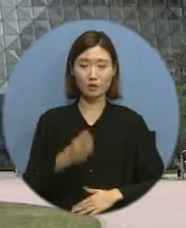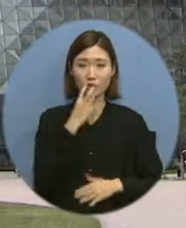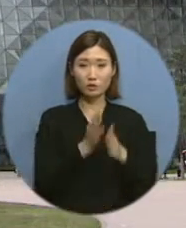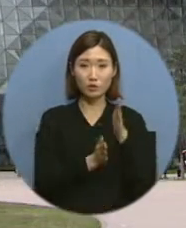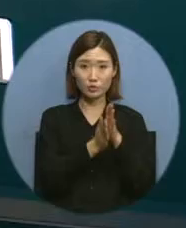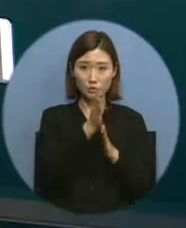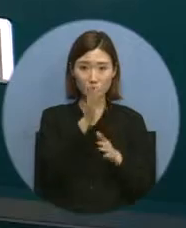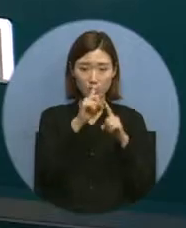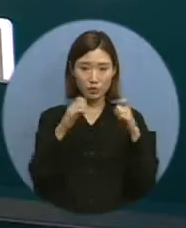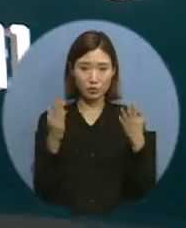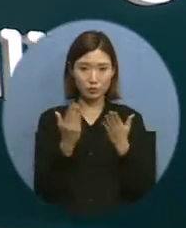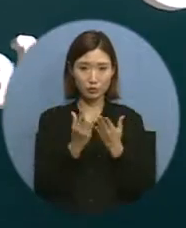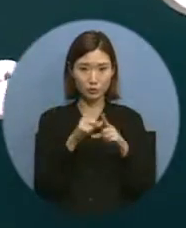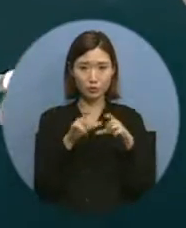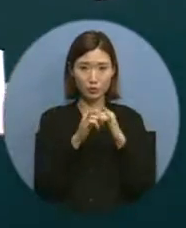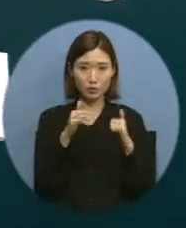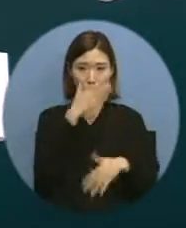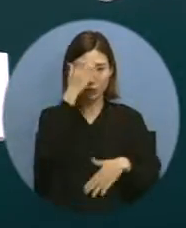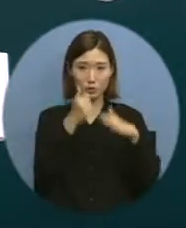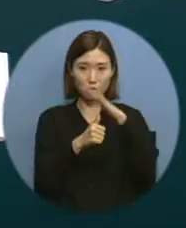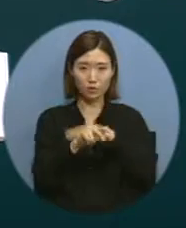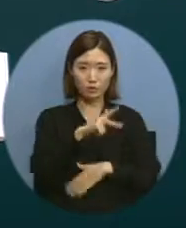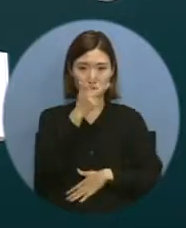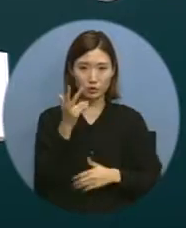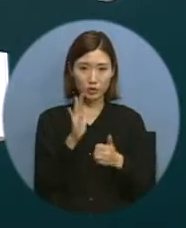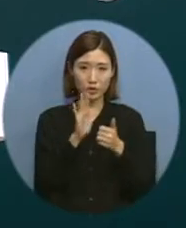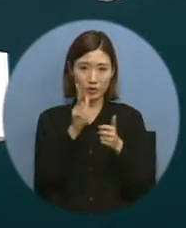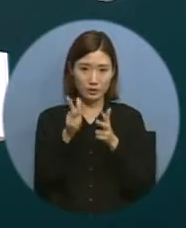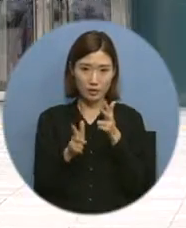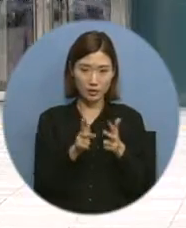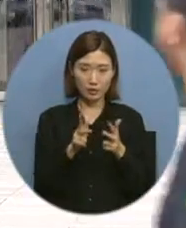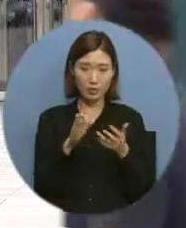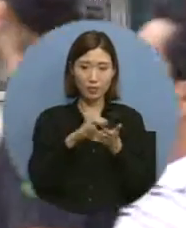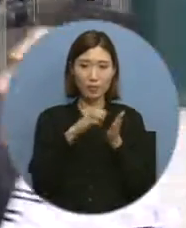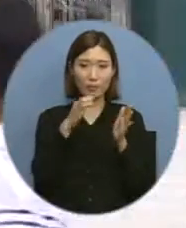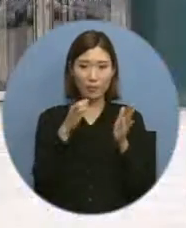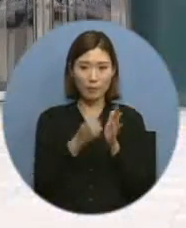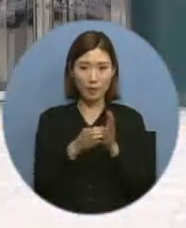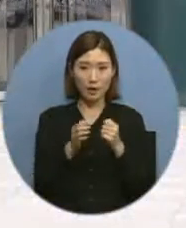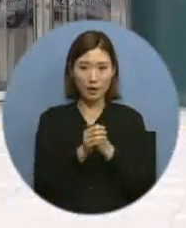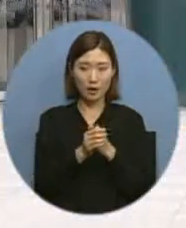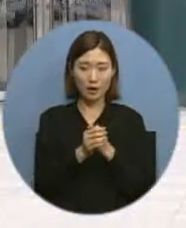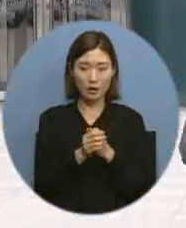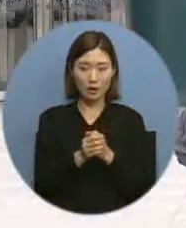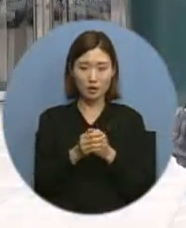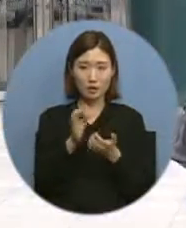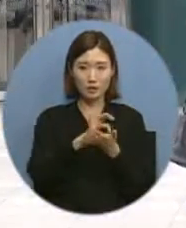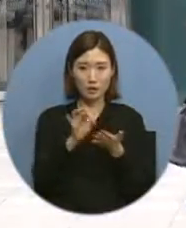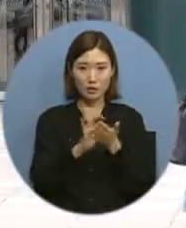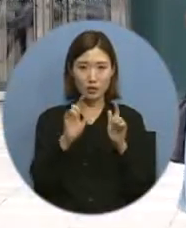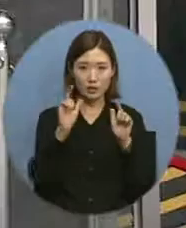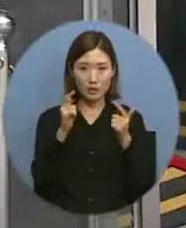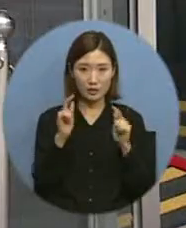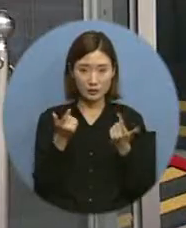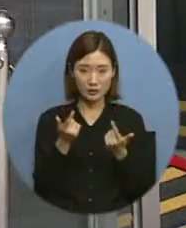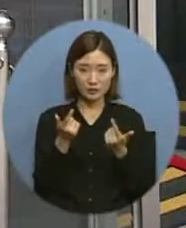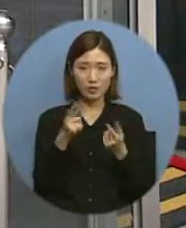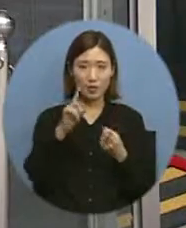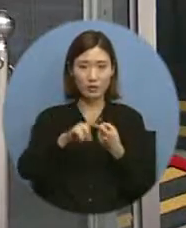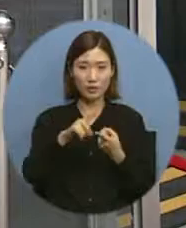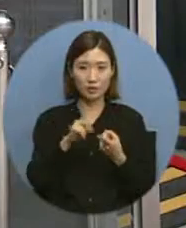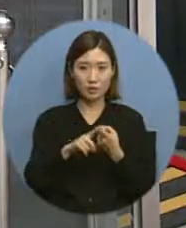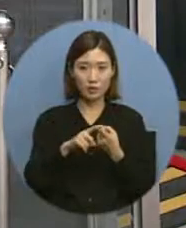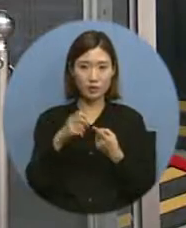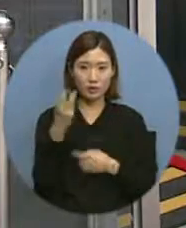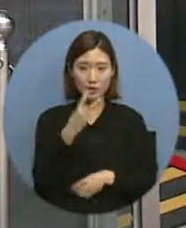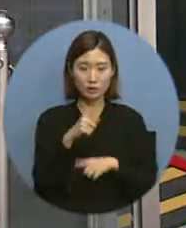서울시는 성북구민들이 청소년 무지개 사업의 적정성과 불용 예산 재편성 여부를 판단해달라고 청구한 주민감사 결과를